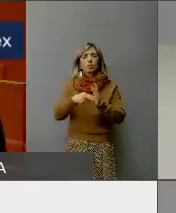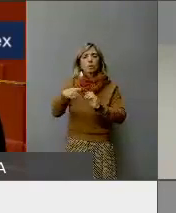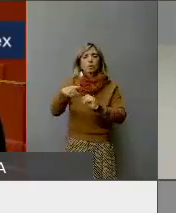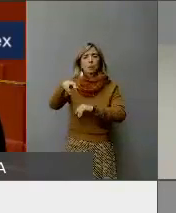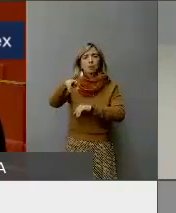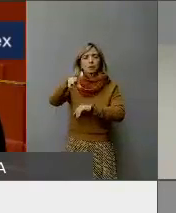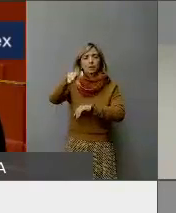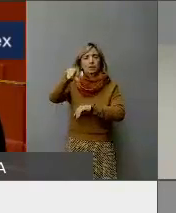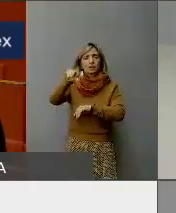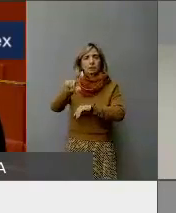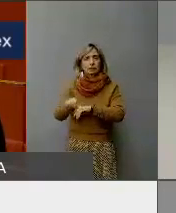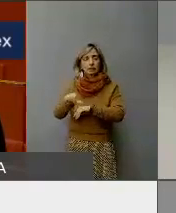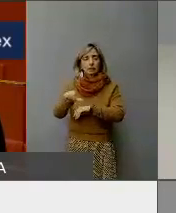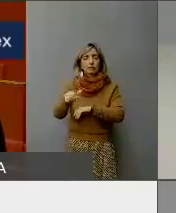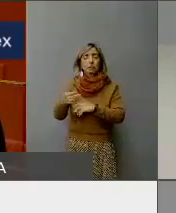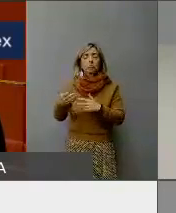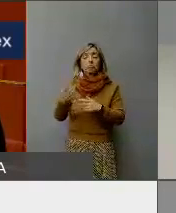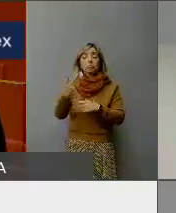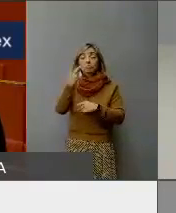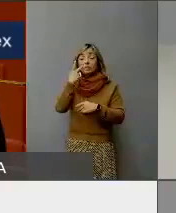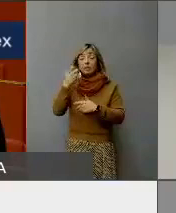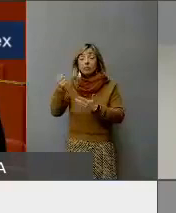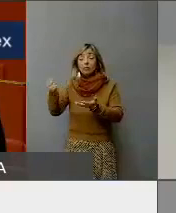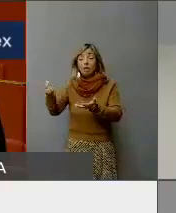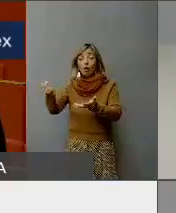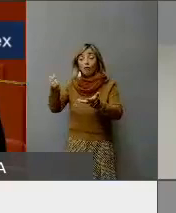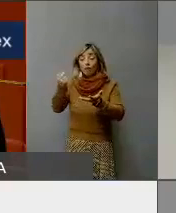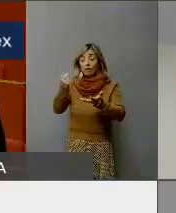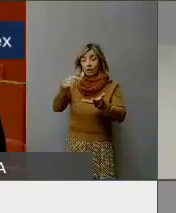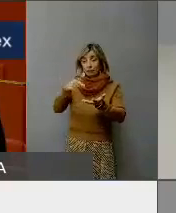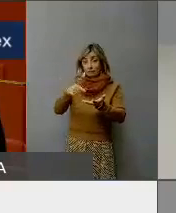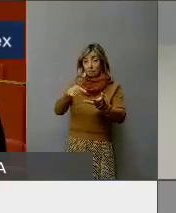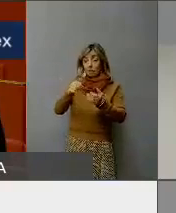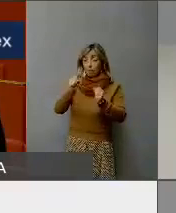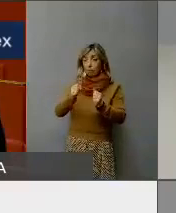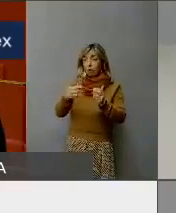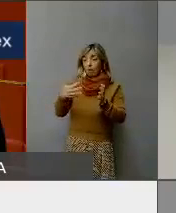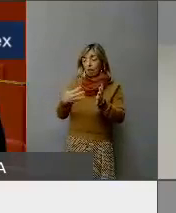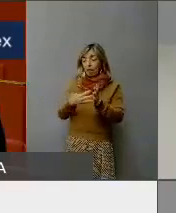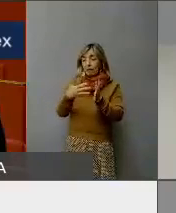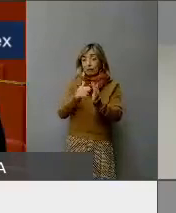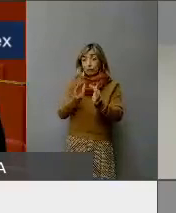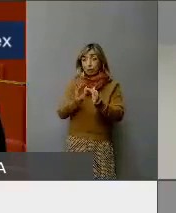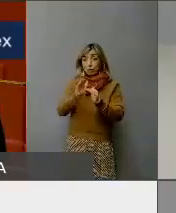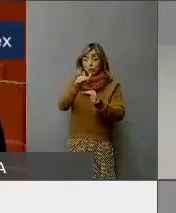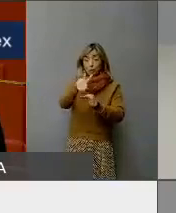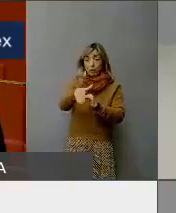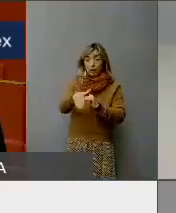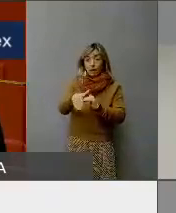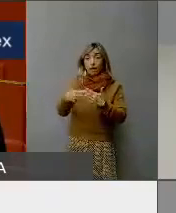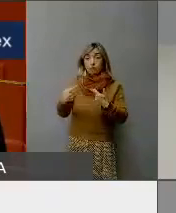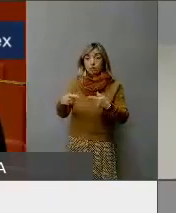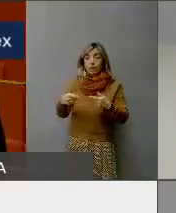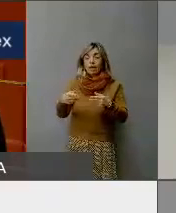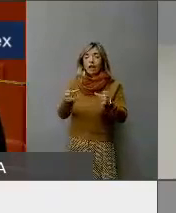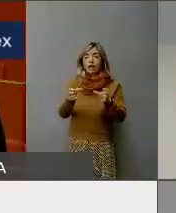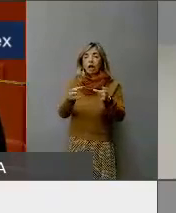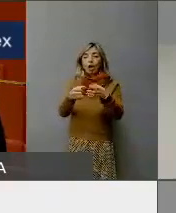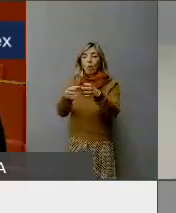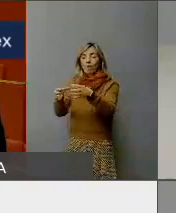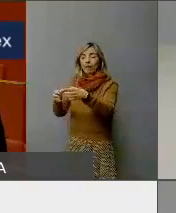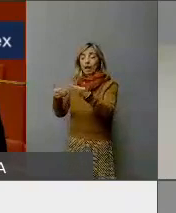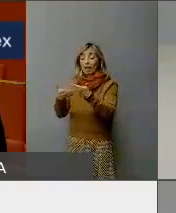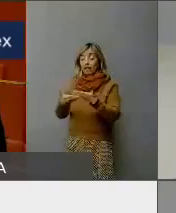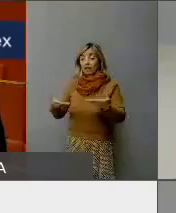finanziamenti andare a superare questa criticità peraltro era una proposta che veniva anche dal territorio dai comitati che lei ben conosce